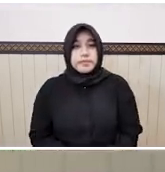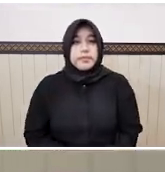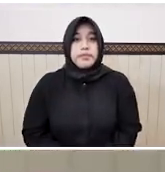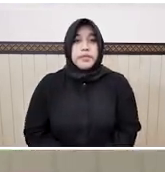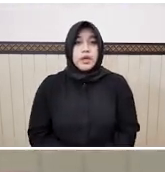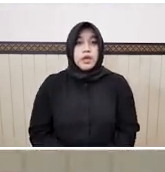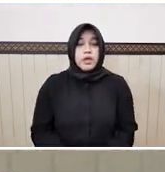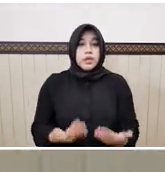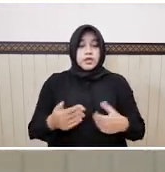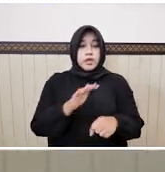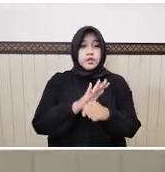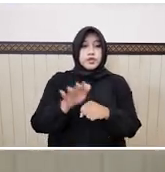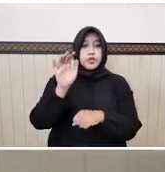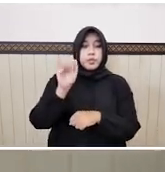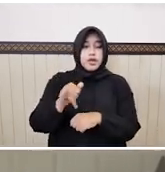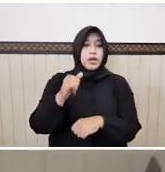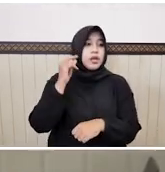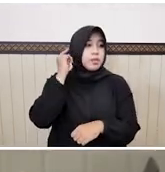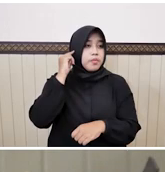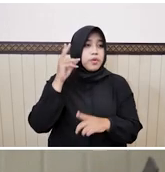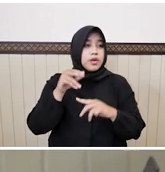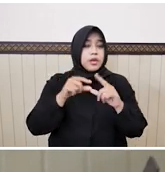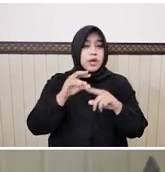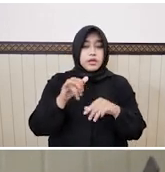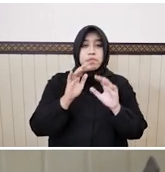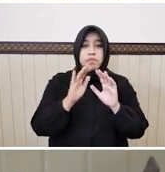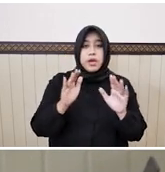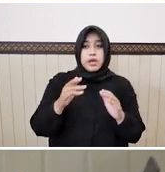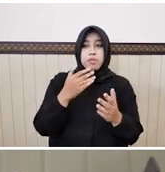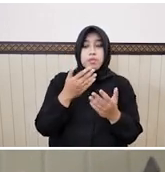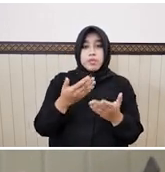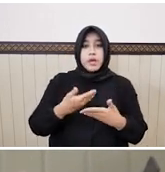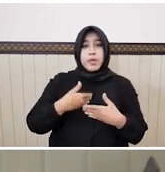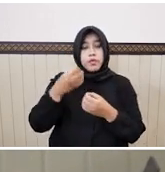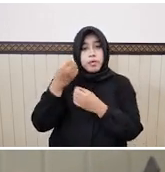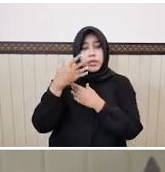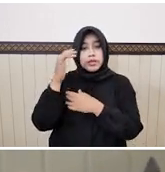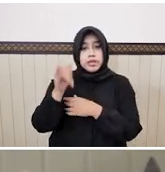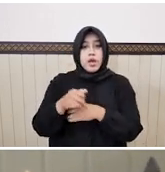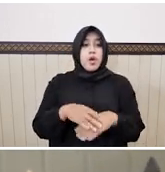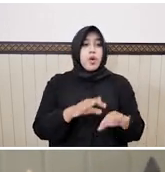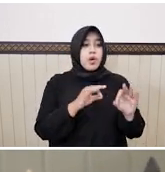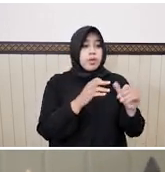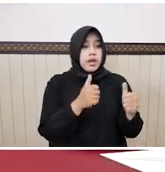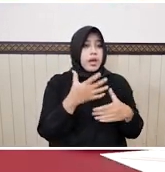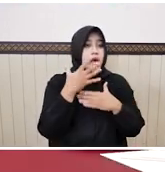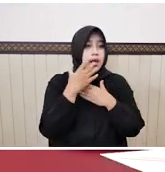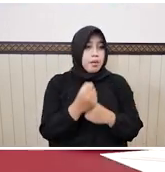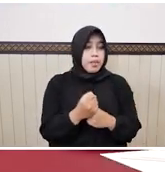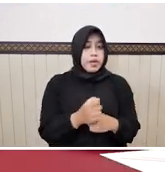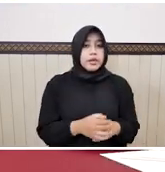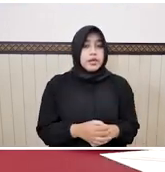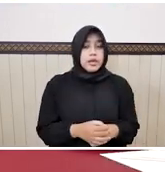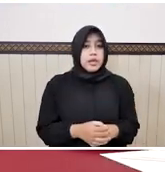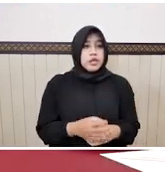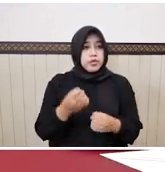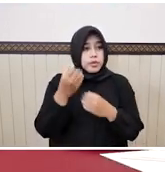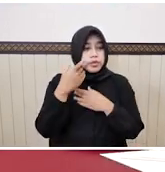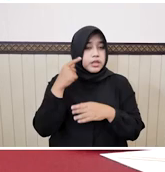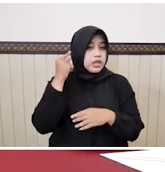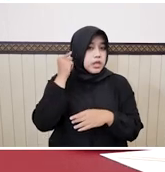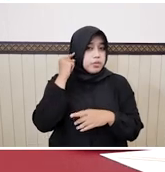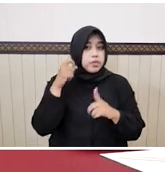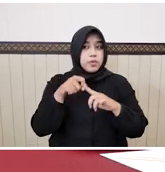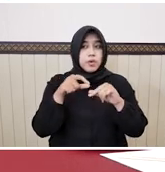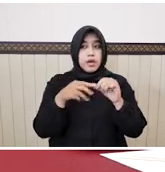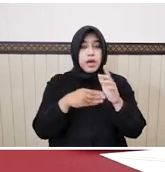sudah cukup sudah cukup untuk gurah pria itu sudah dapat ya tiap baik harapannya apa yang disampaikan oleh Bukannya